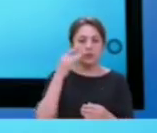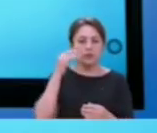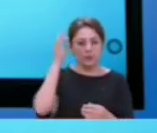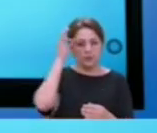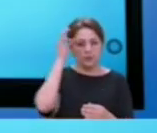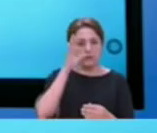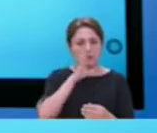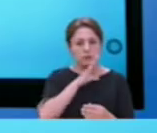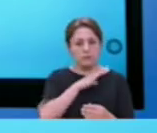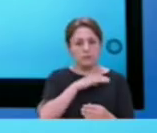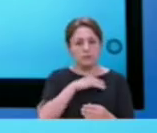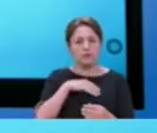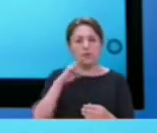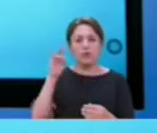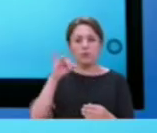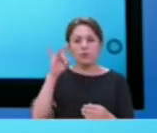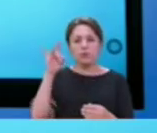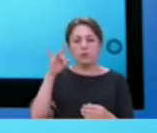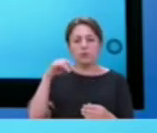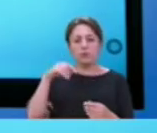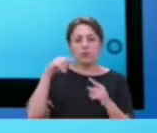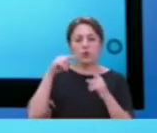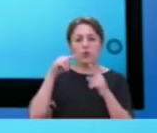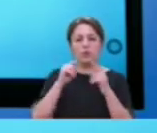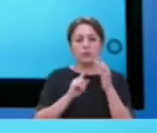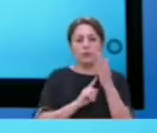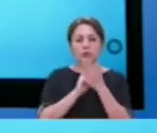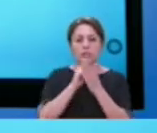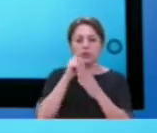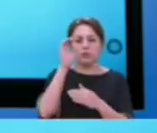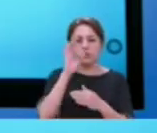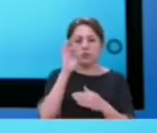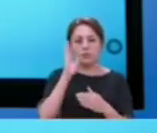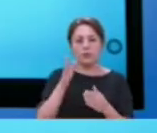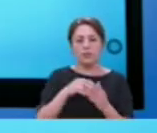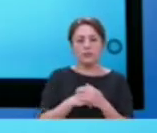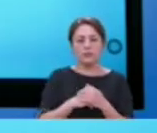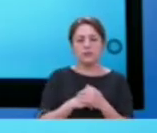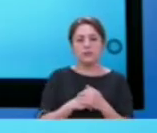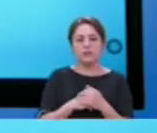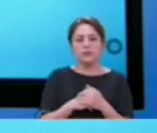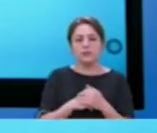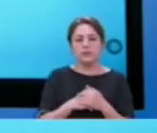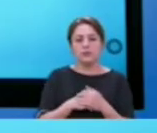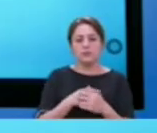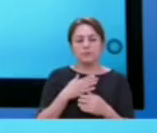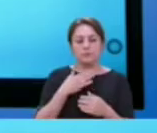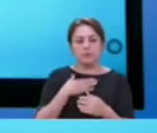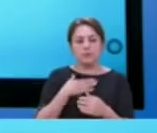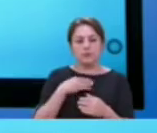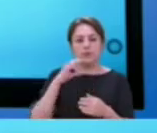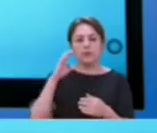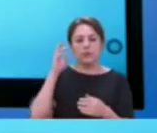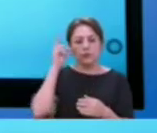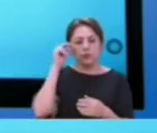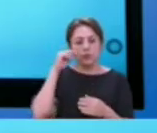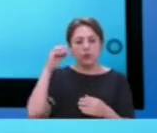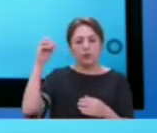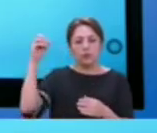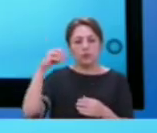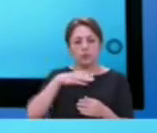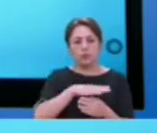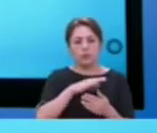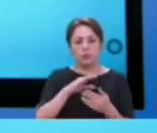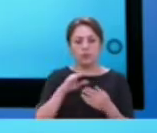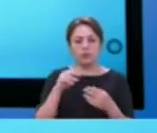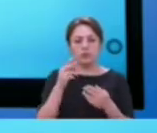Demak, nurning uchiga 0 ni qo'yib boshlashimiz kerak bo'ladi. Mana biz sonlar nurini yasab oldik. Endi esa